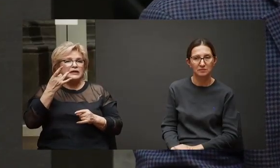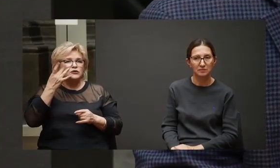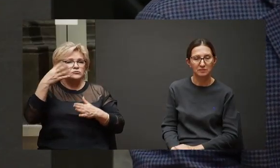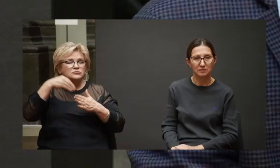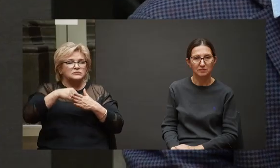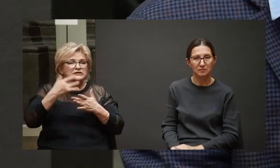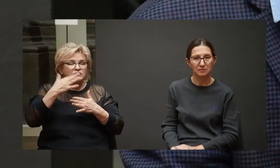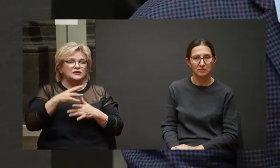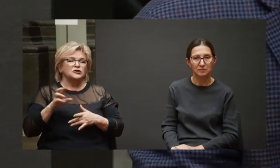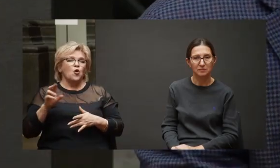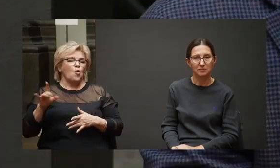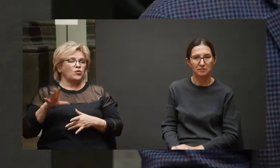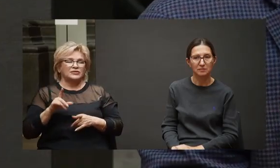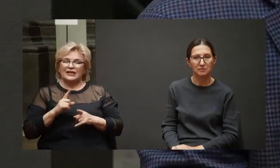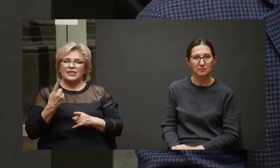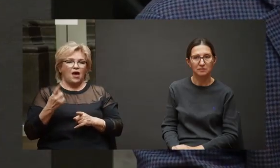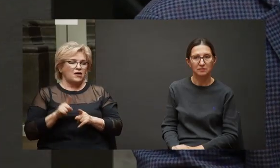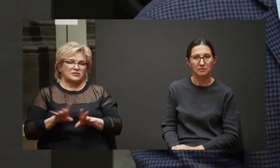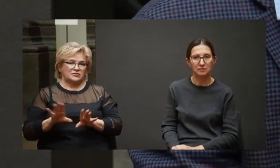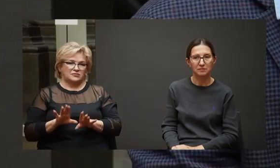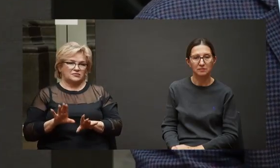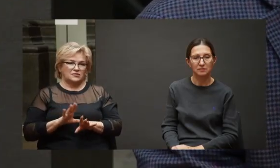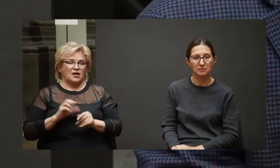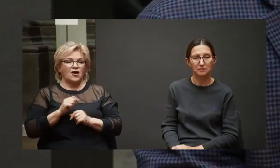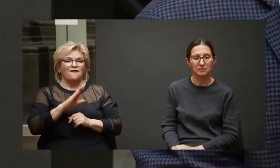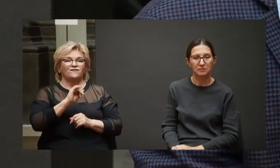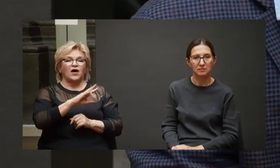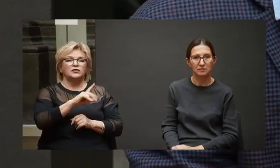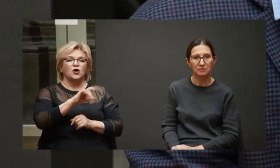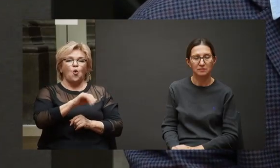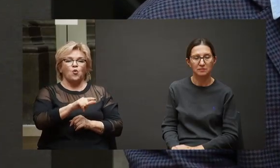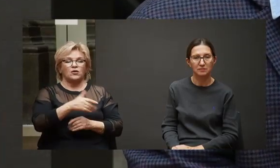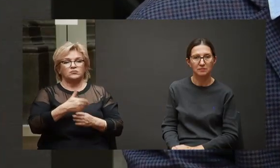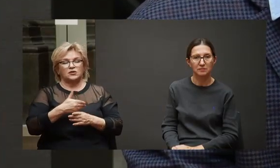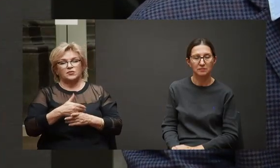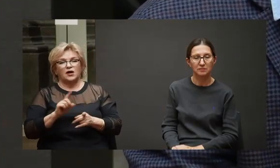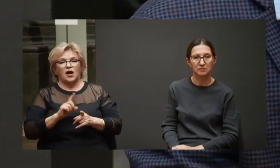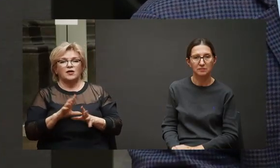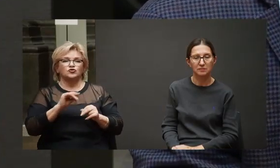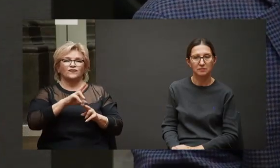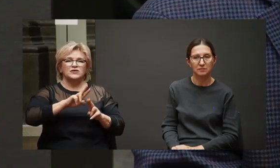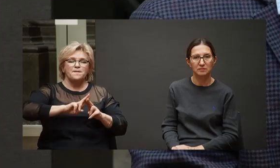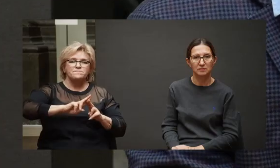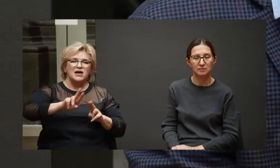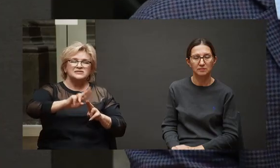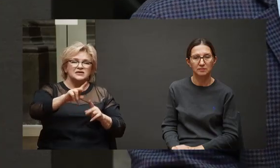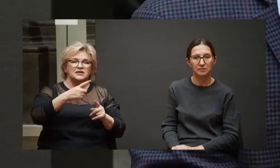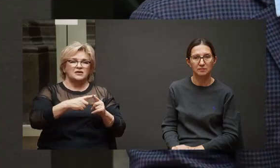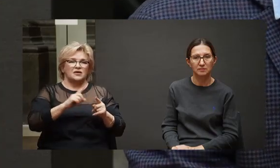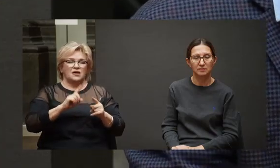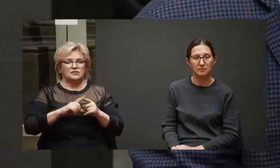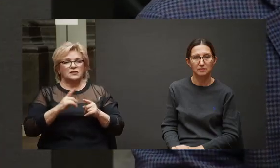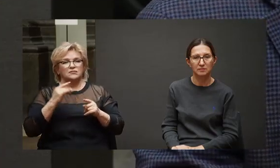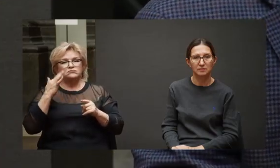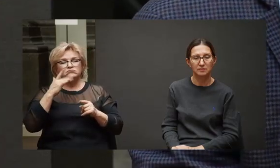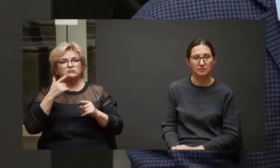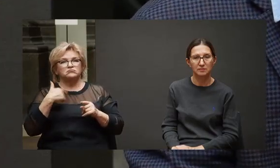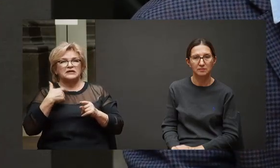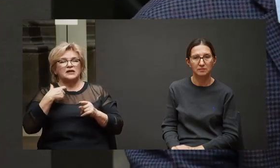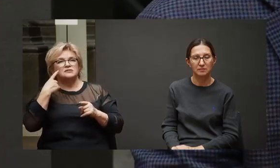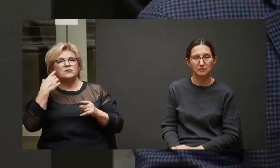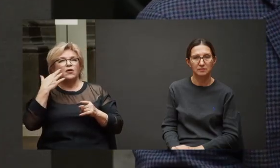что он делал, он был не один такой. Тот же самый Ван Гог, он ведь предполагает, что мы все эти мазки мысленно собираем внутри